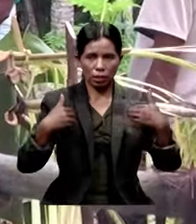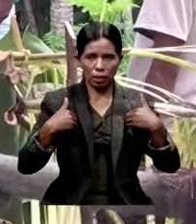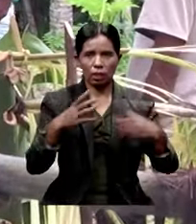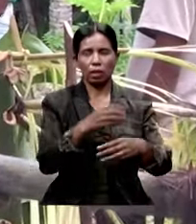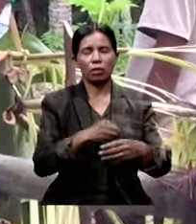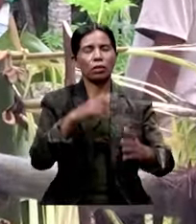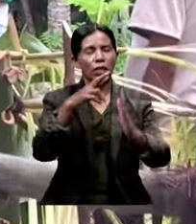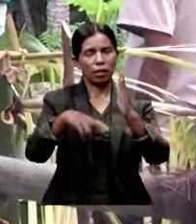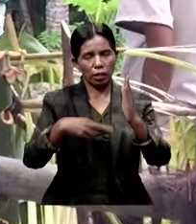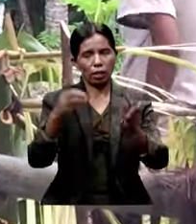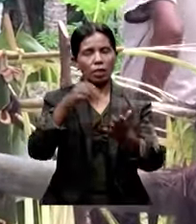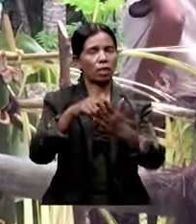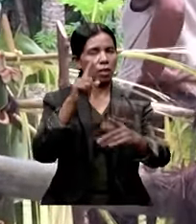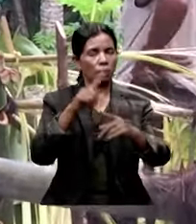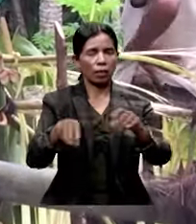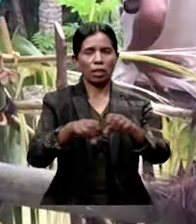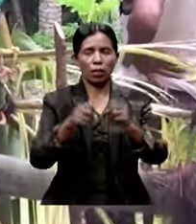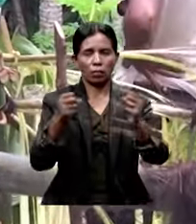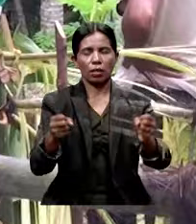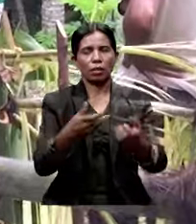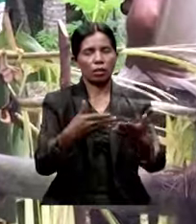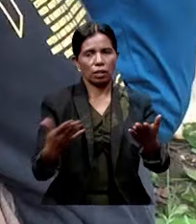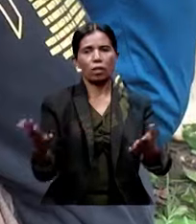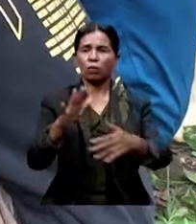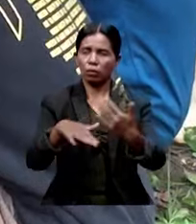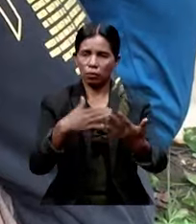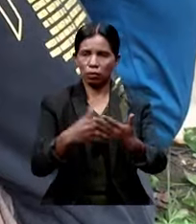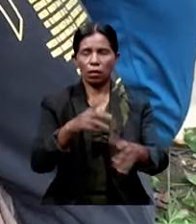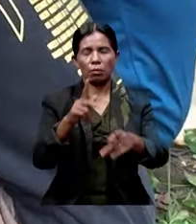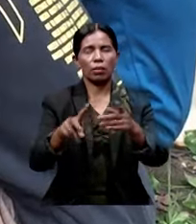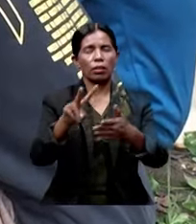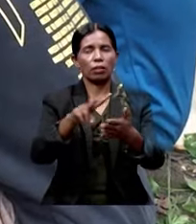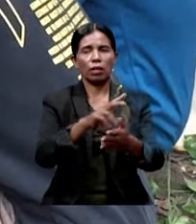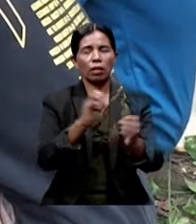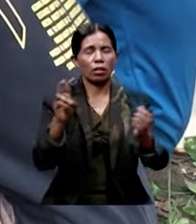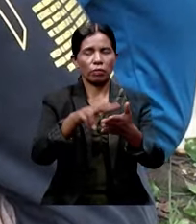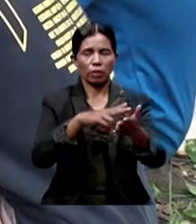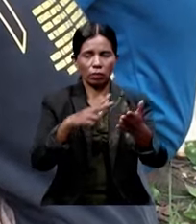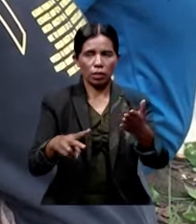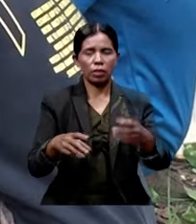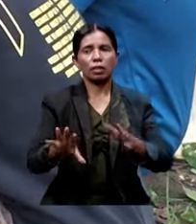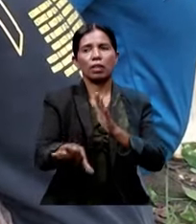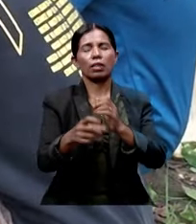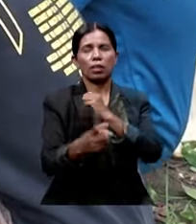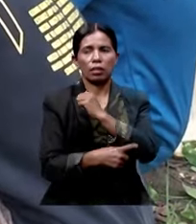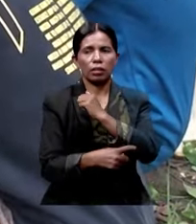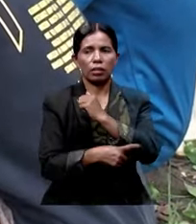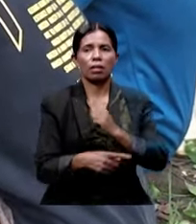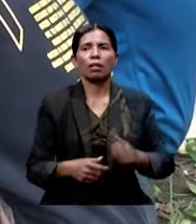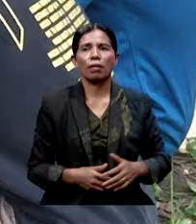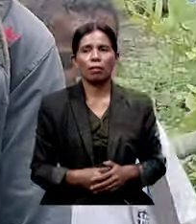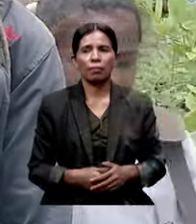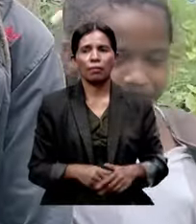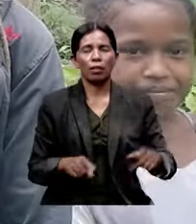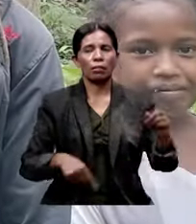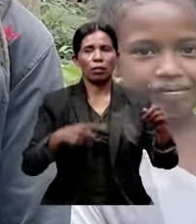regula Sira, atu labele estraga ambiente. Komunidade ne bekarik viola tarabandu ne sehetan sansang. Jadi kan bayi emang